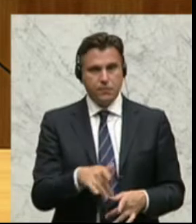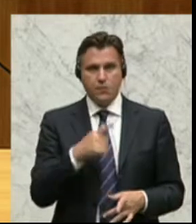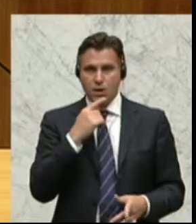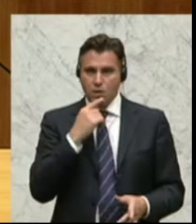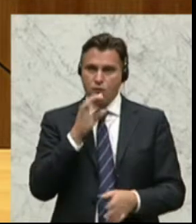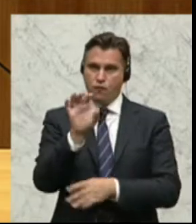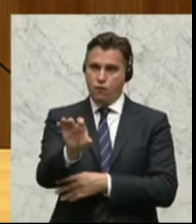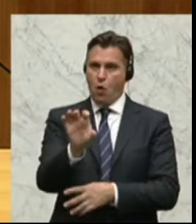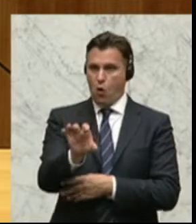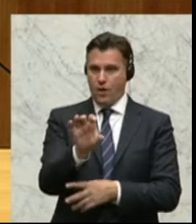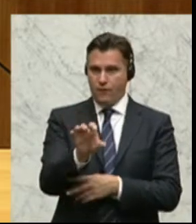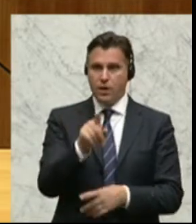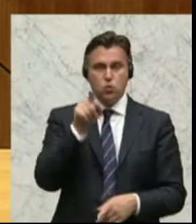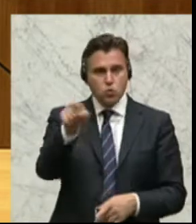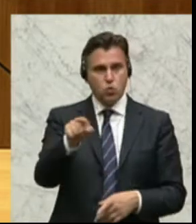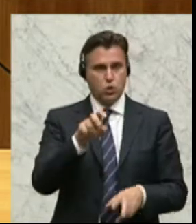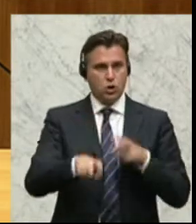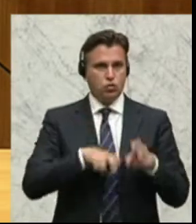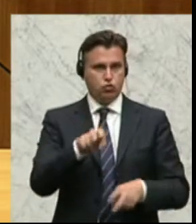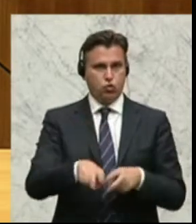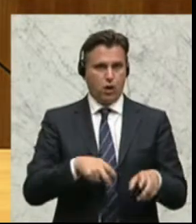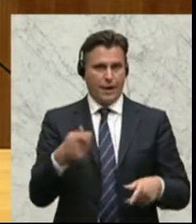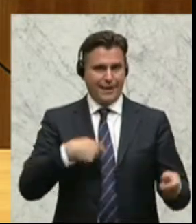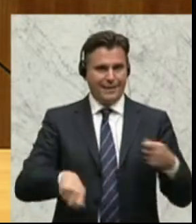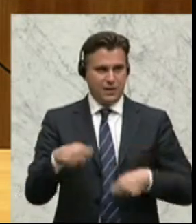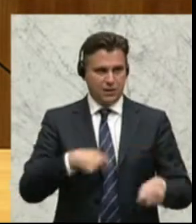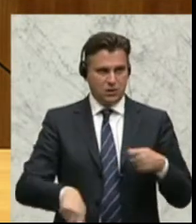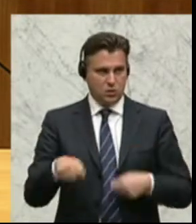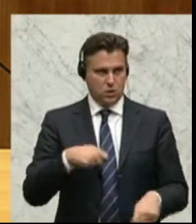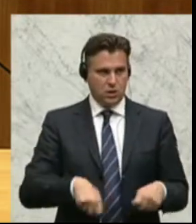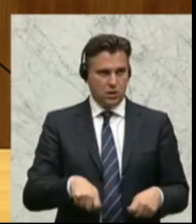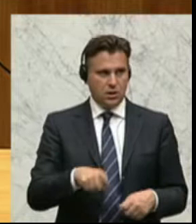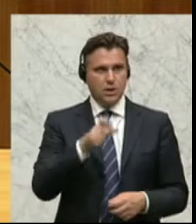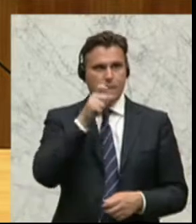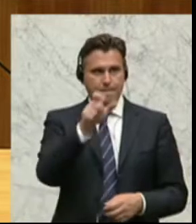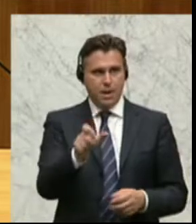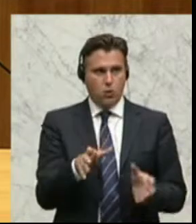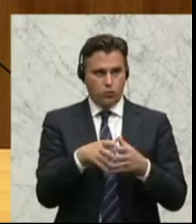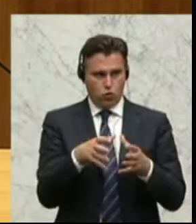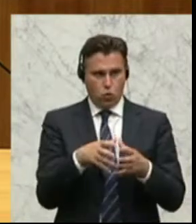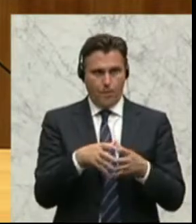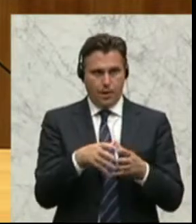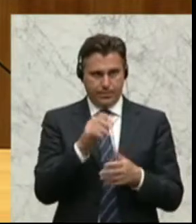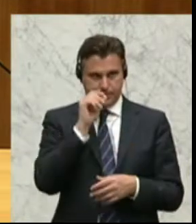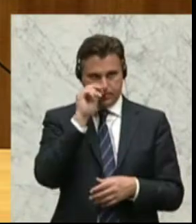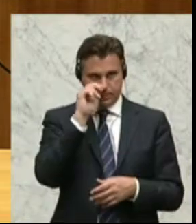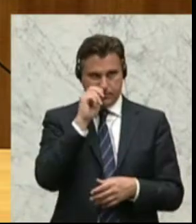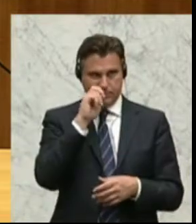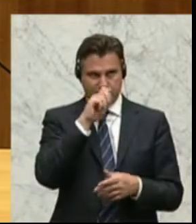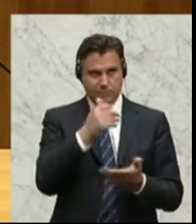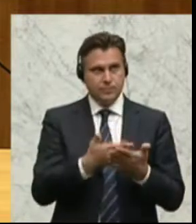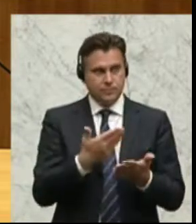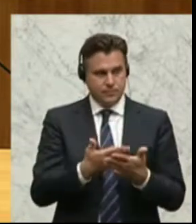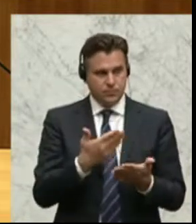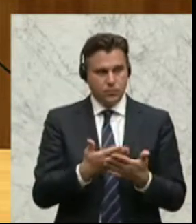kollektiven Steuerhinterziehung gegenüber einer bestimmten Berufsgruppe stellt schlicht und einfach die